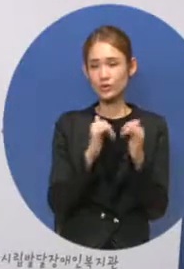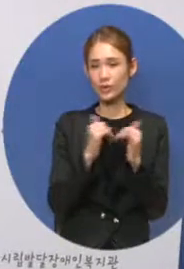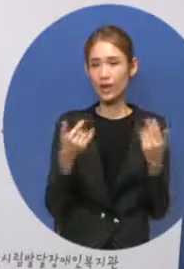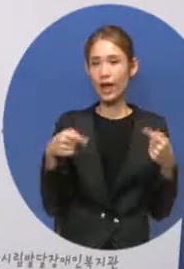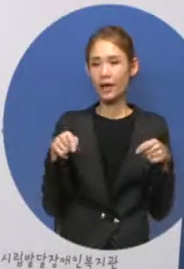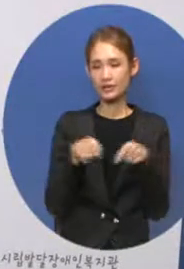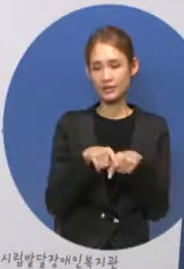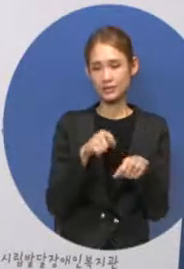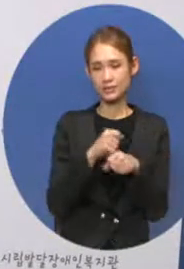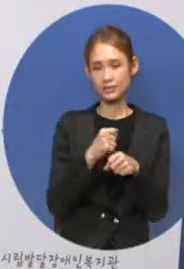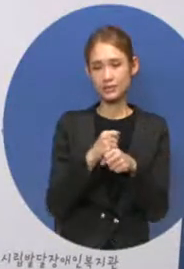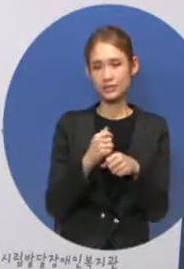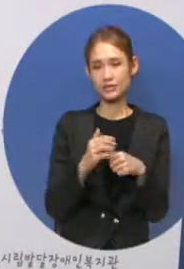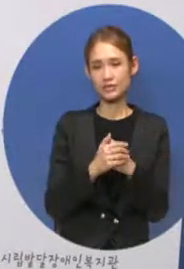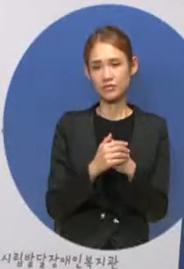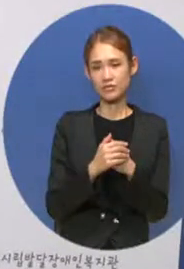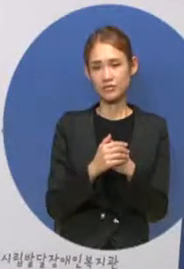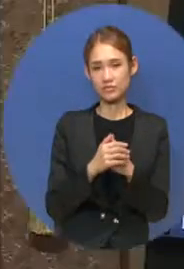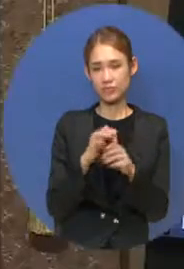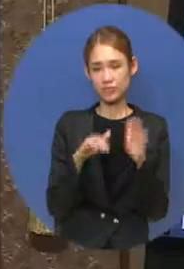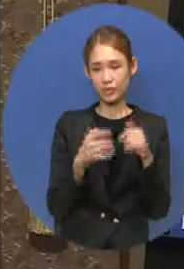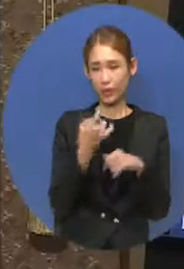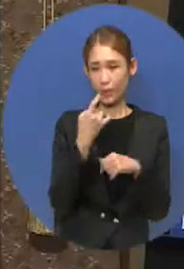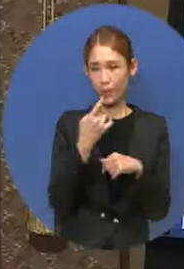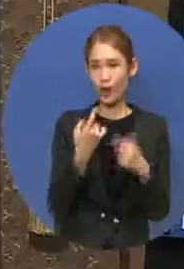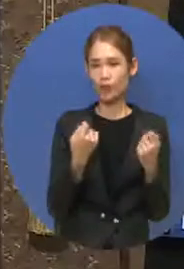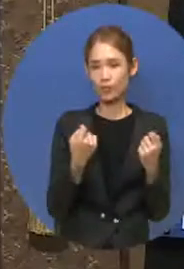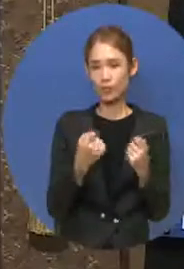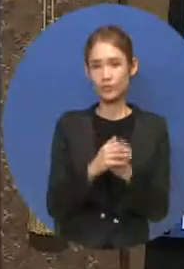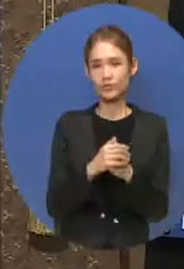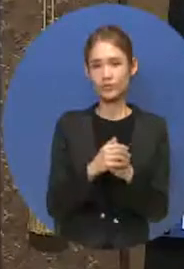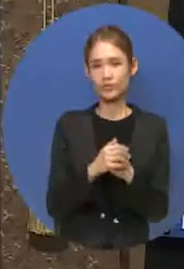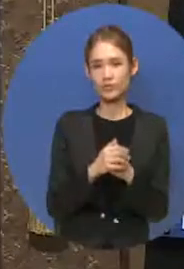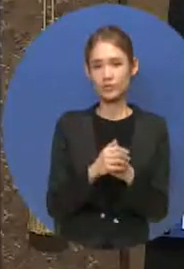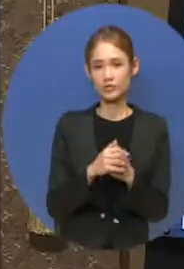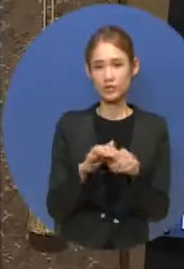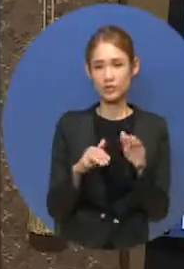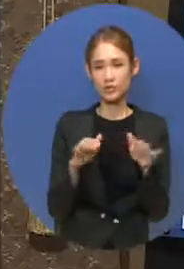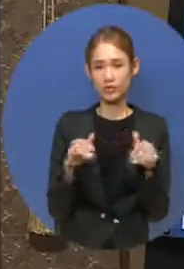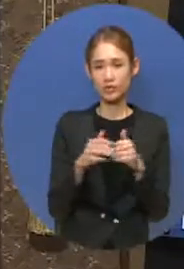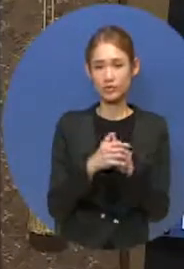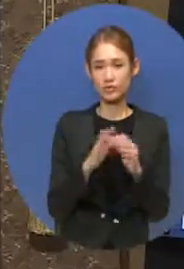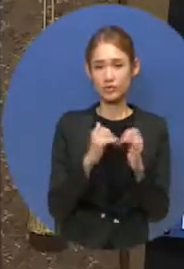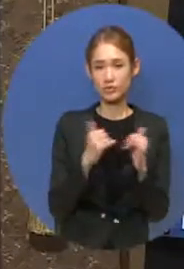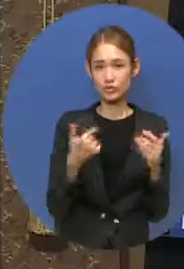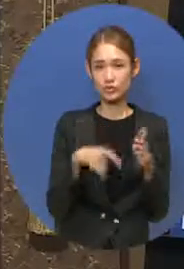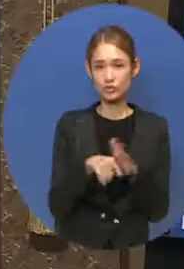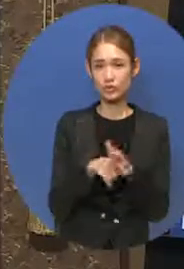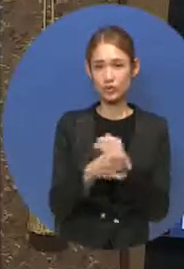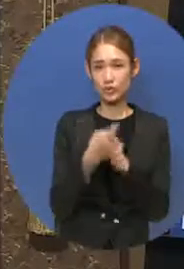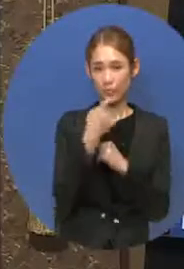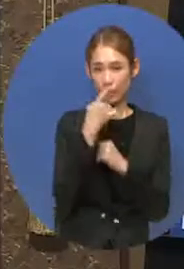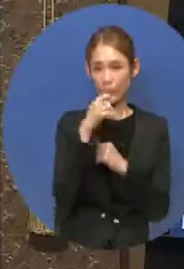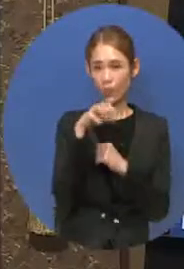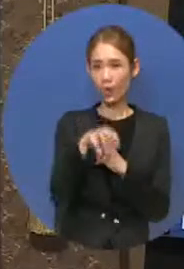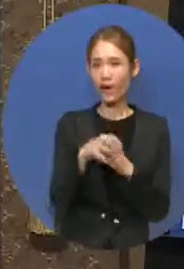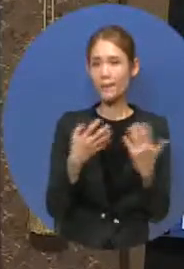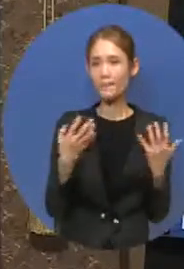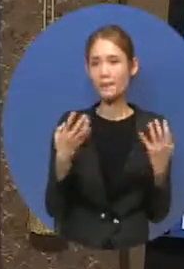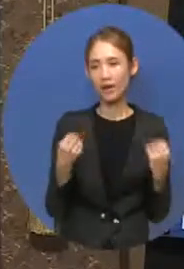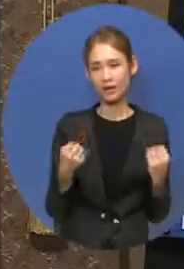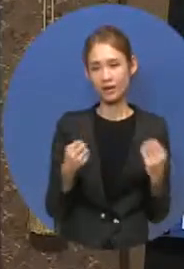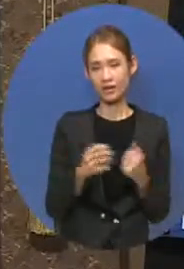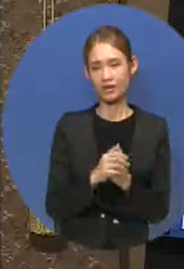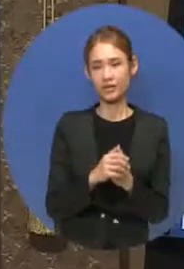같이 만들어 나가는 거죠. 마을 배움처도 마찬가지입니다. 마을에서 주민들을 위한 배움 공간이 굉장히 많이